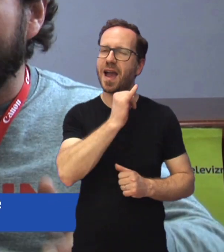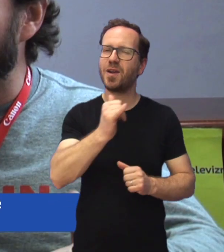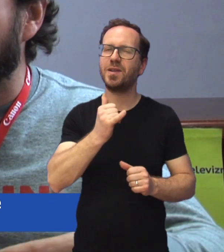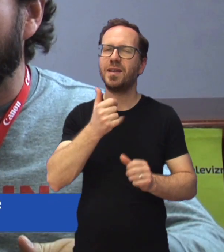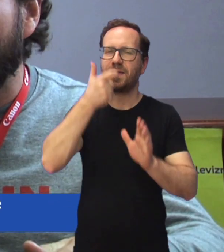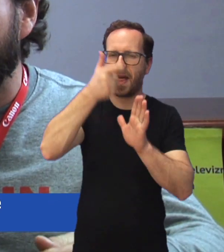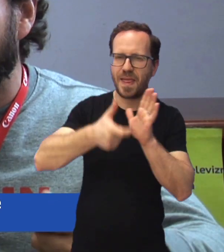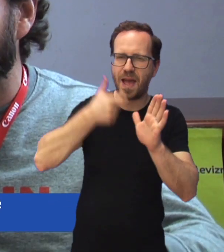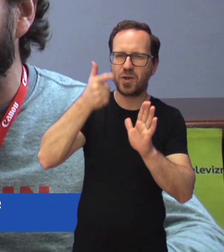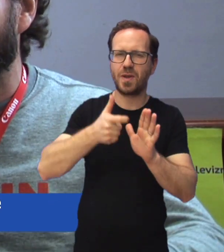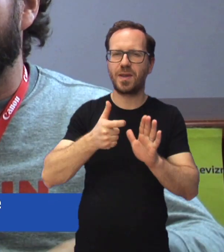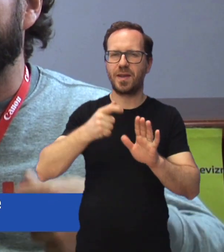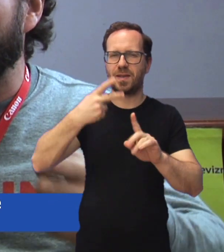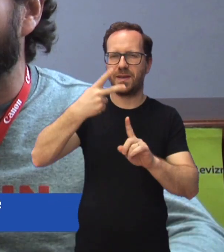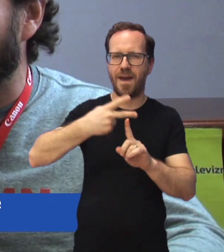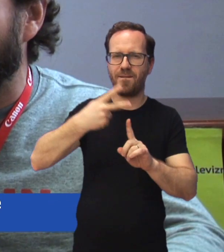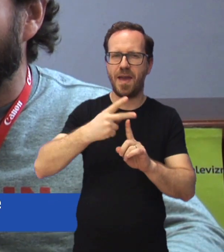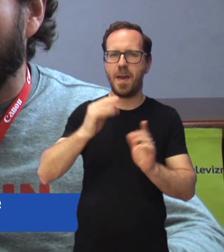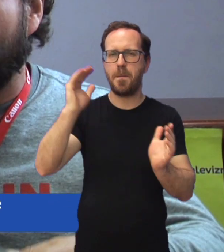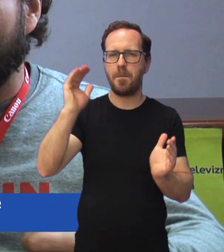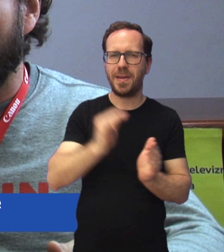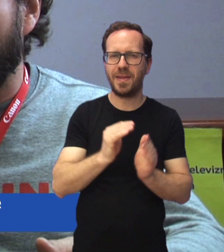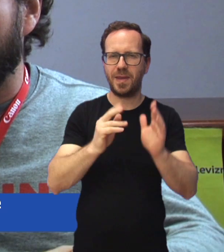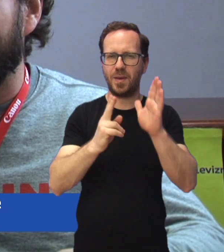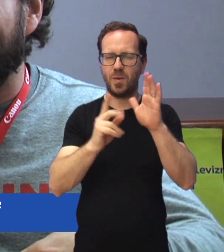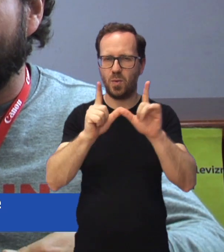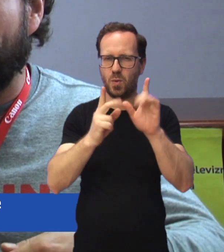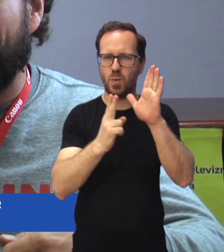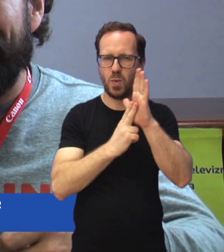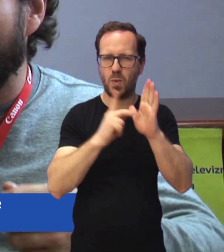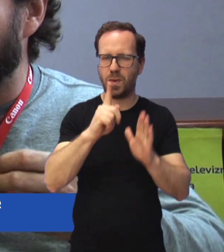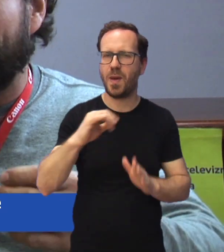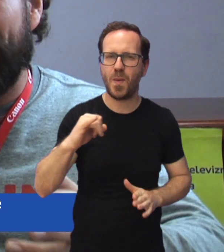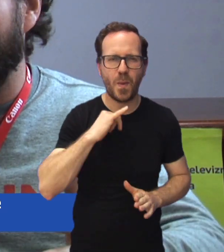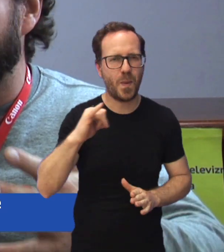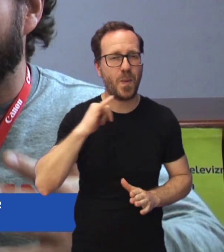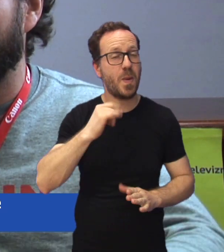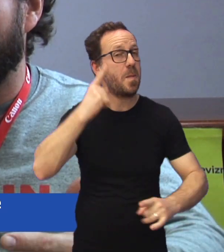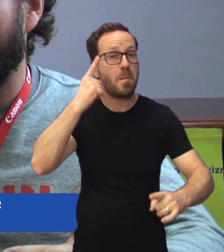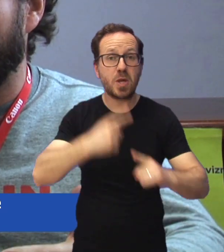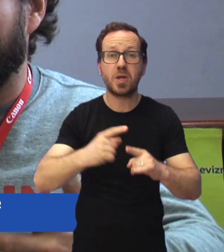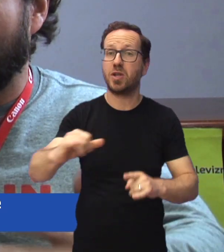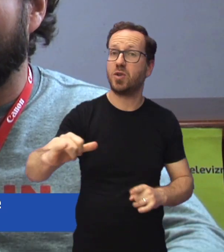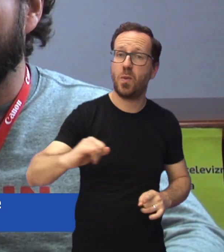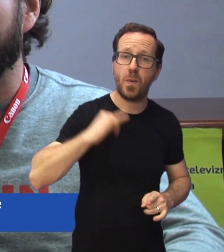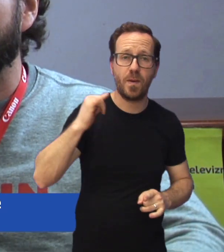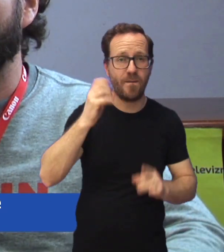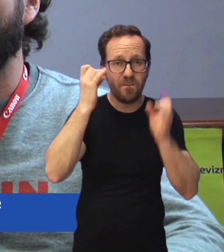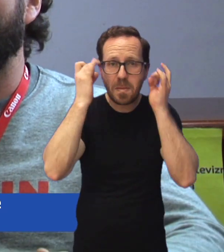Každé natáčení TV Mini Uni je zajímavé, protože není úplně přesně nic vymyšleného